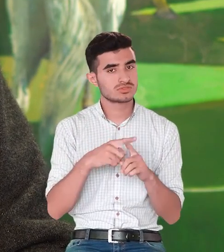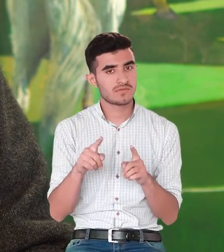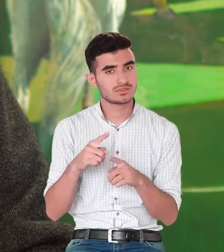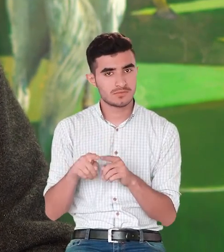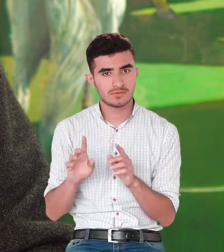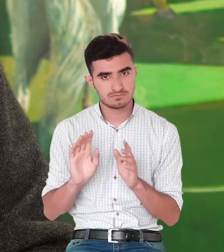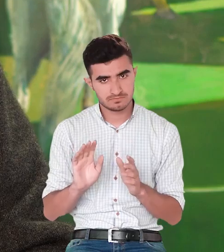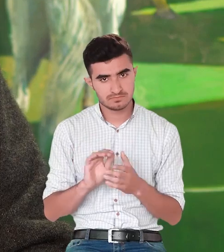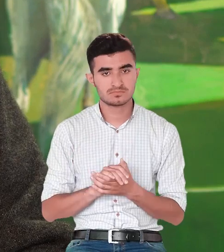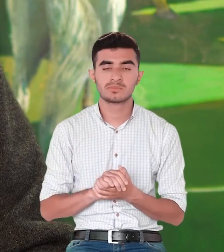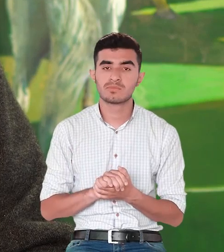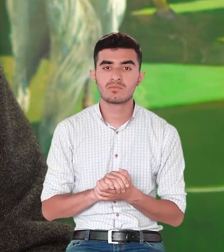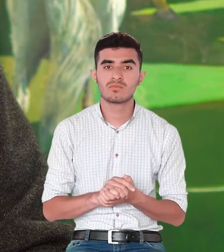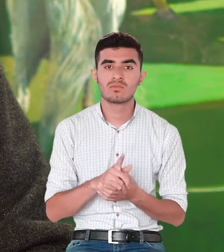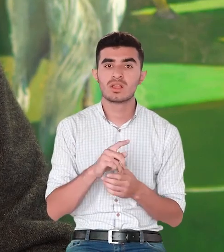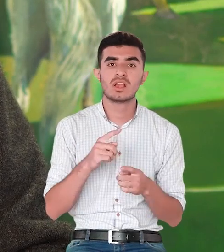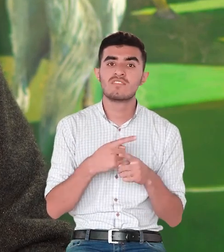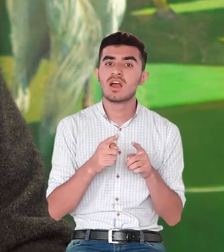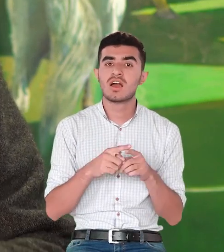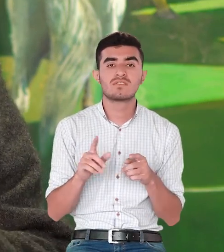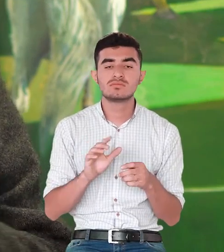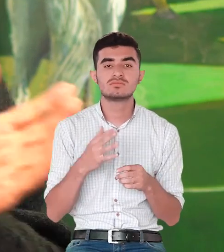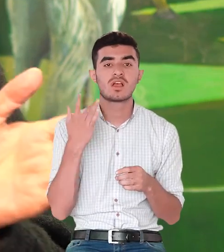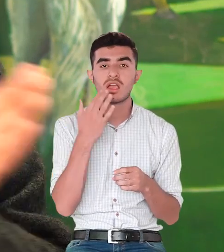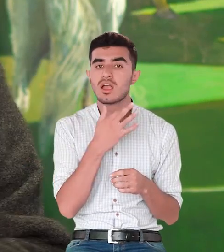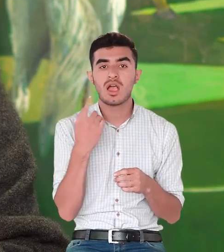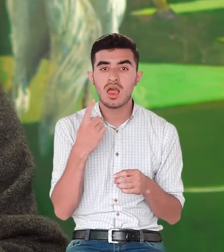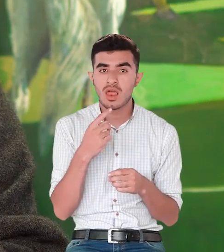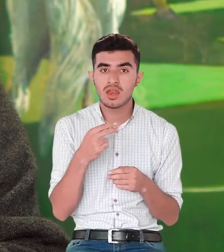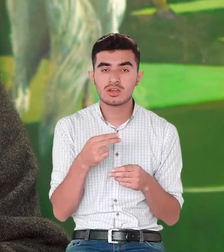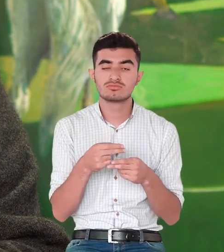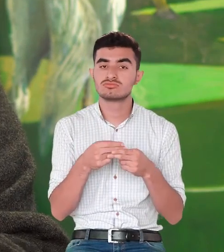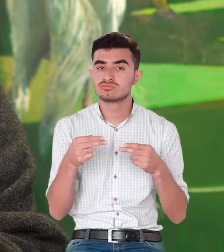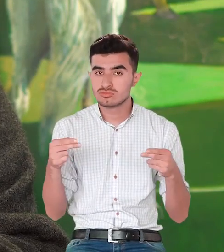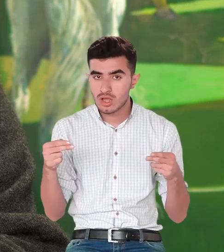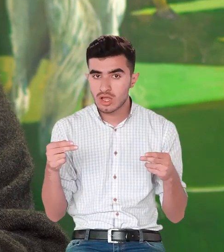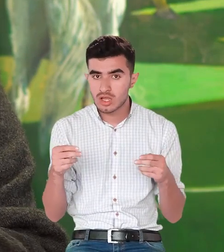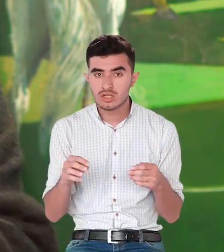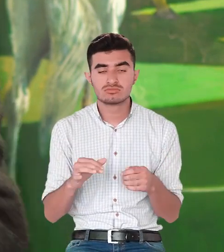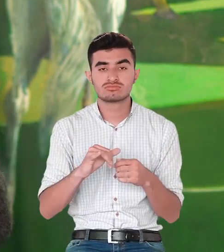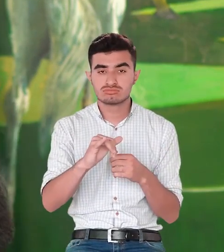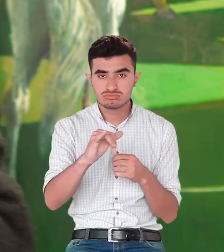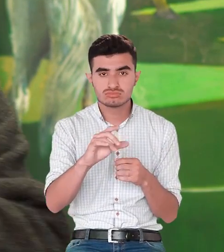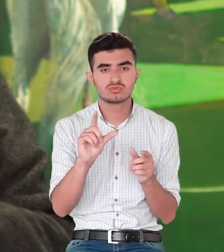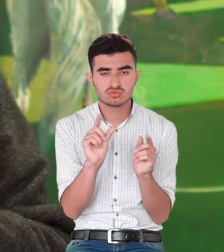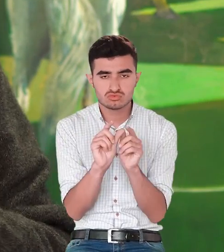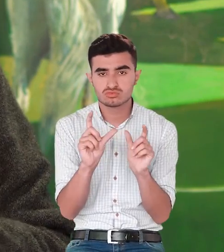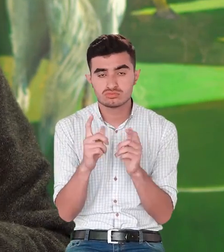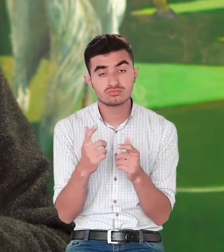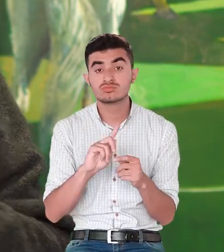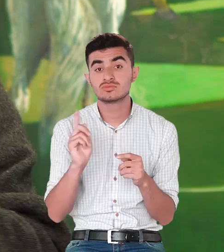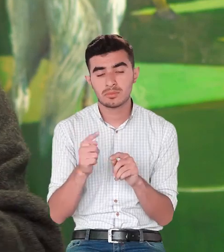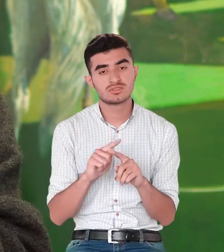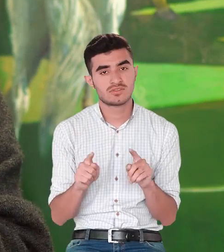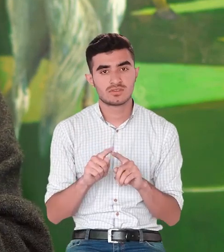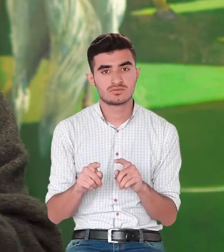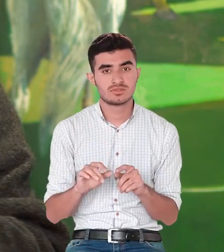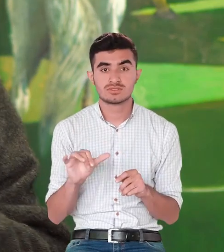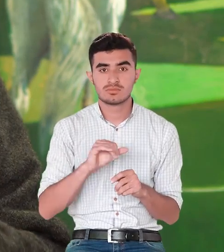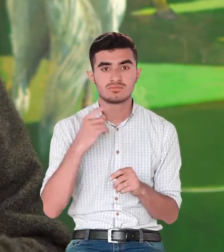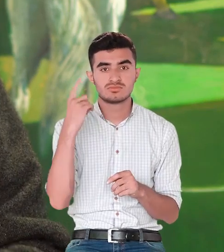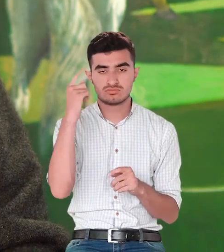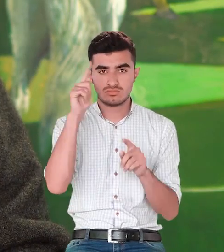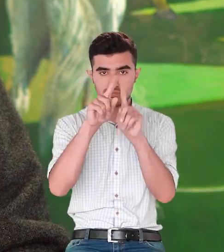میں بڑا فرق آ جاتا ہے. وہ ہے سائز کا, کلر کا, ڈسٹینس کا, یہ ساری چیزیں جو ہیں